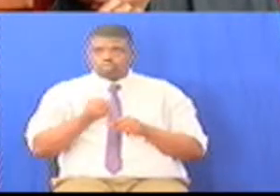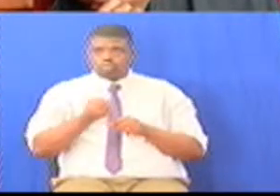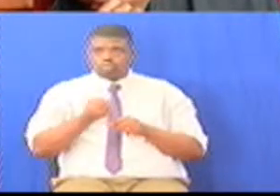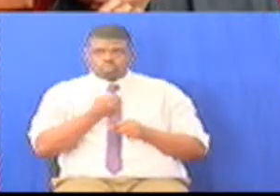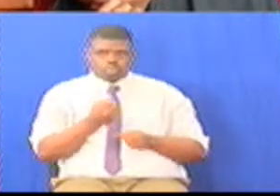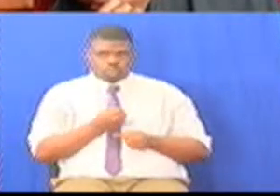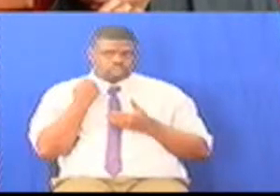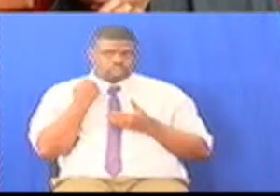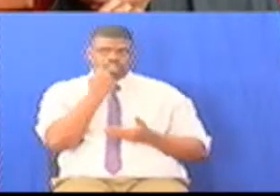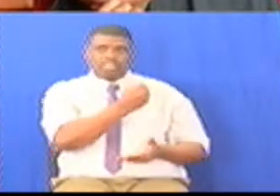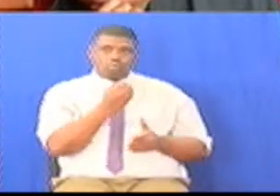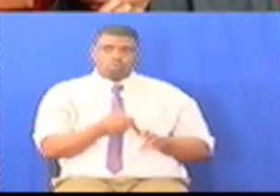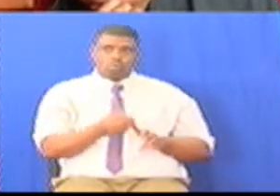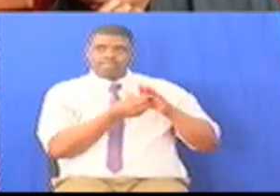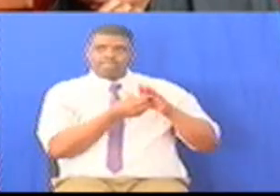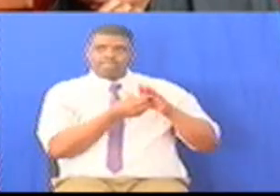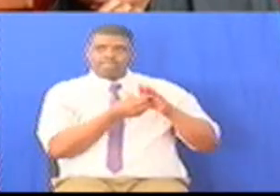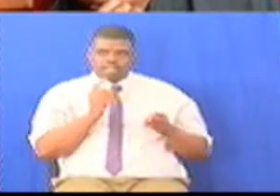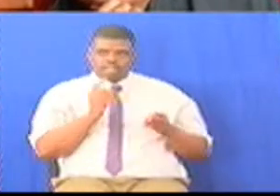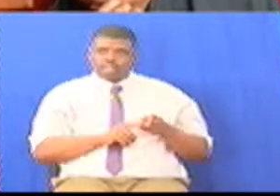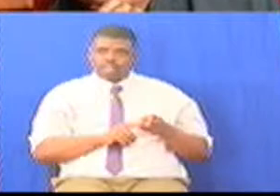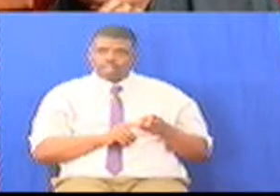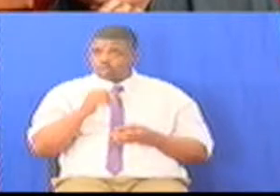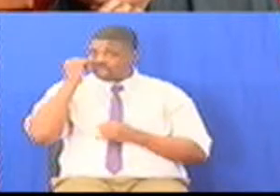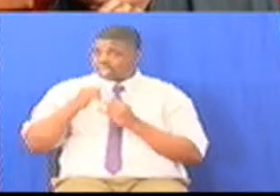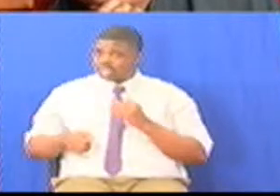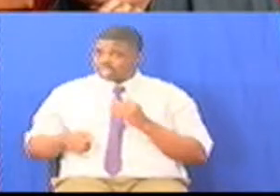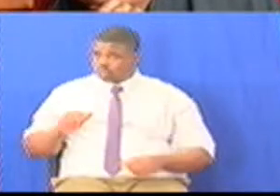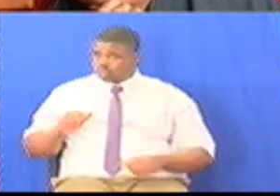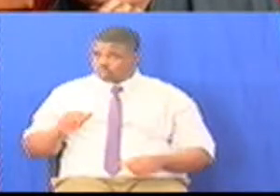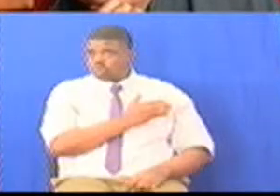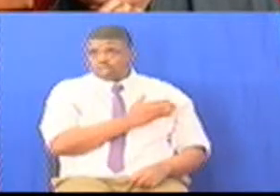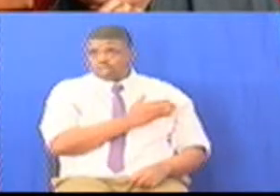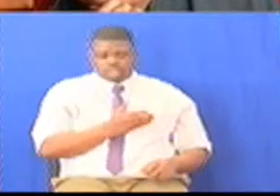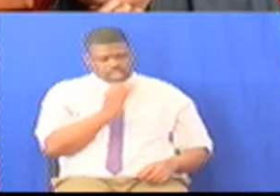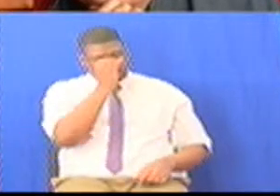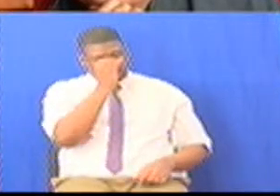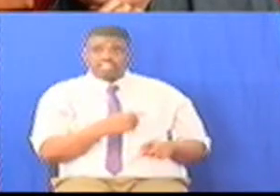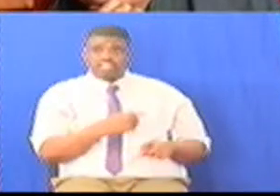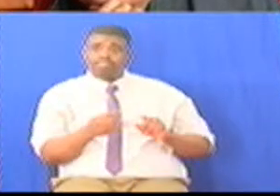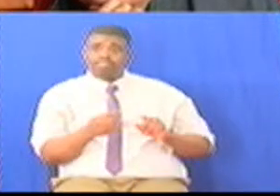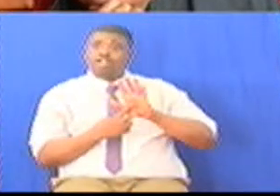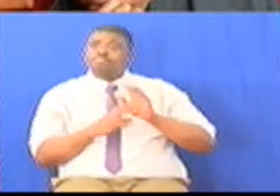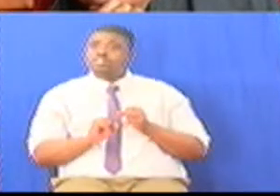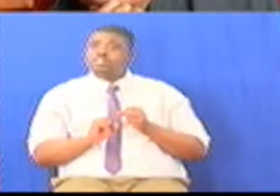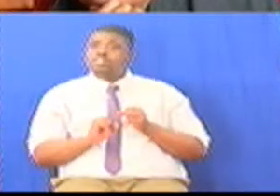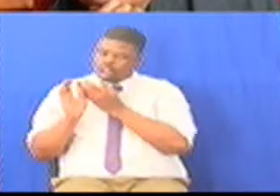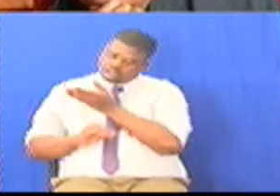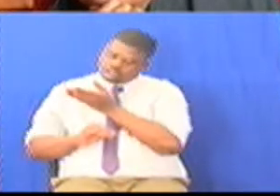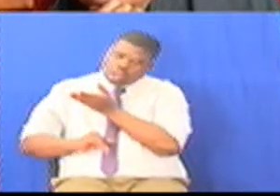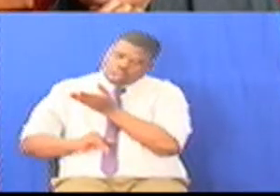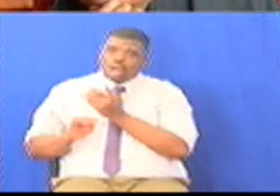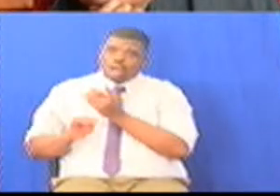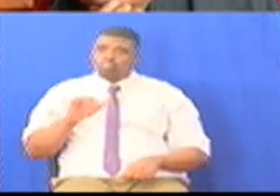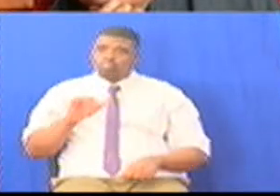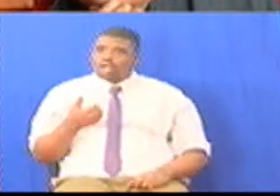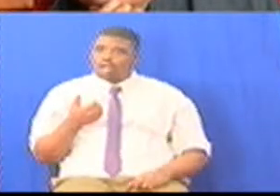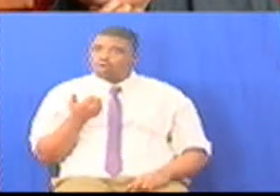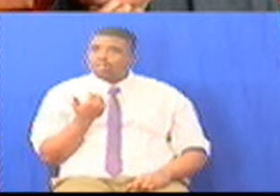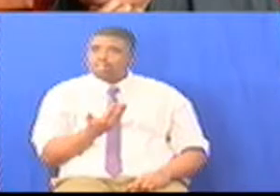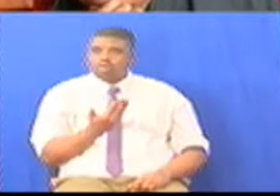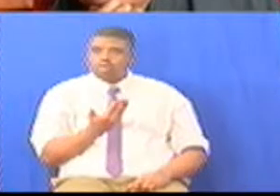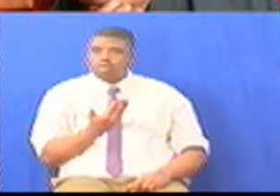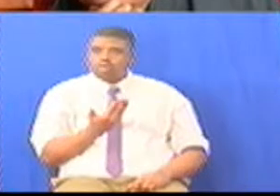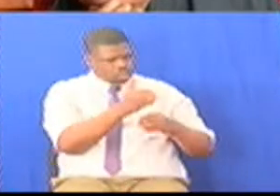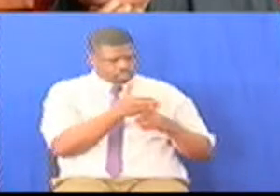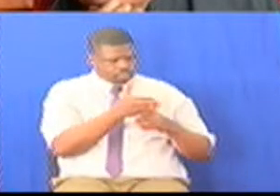wa udhamini. Tatu ni kutoa katazo la kuondoa 70% ya hasara kwa mwaka wa tano kwa kampuni ambazo